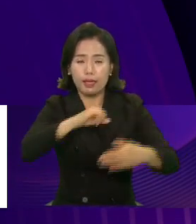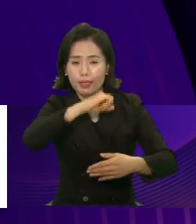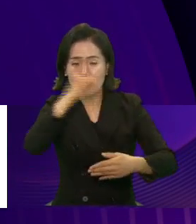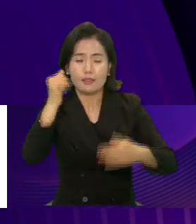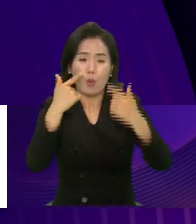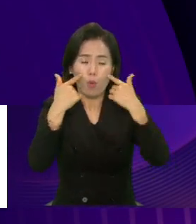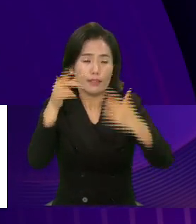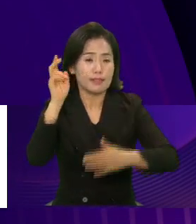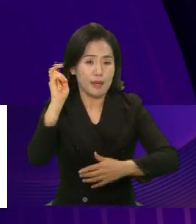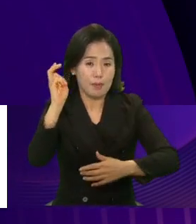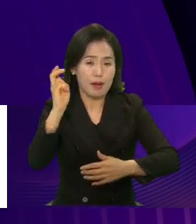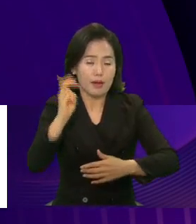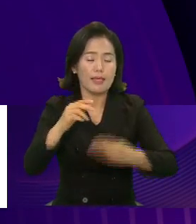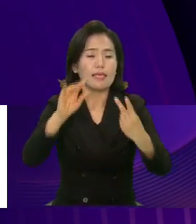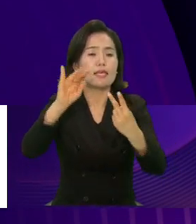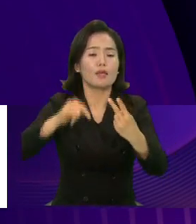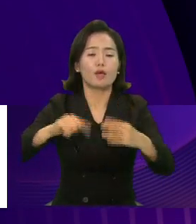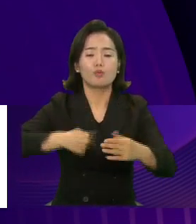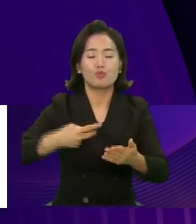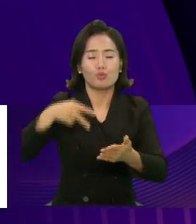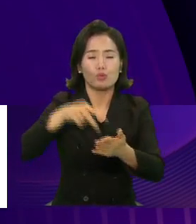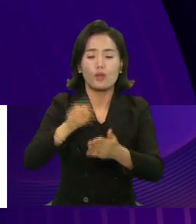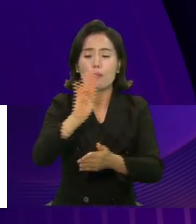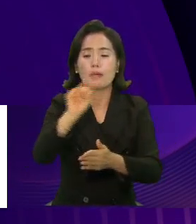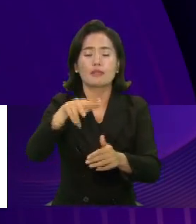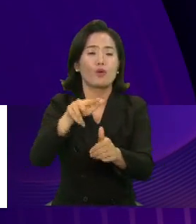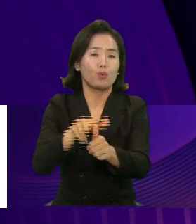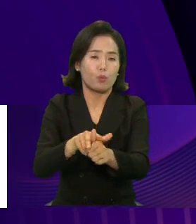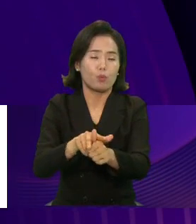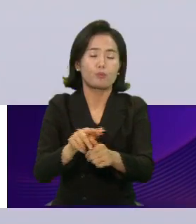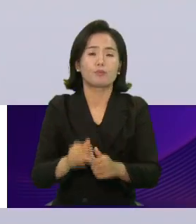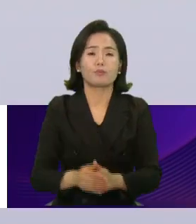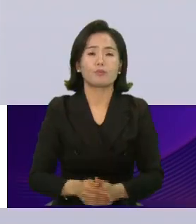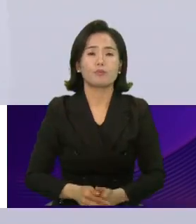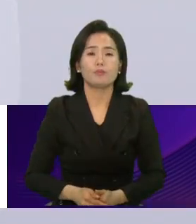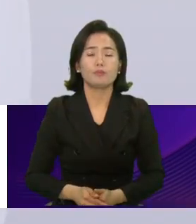당선이 확실시되고 있습니다. 2위는 무소속 백재욱 후보입니다.